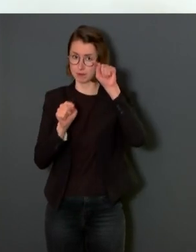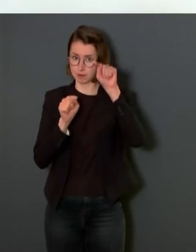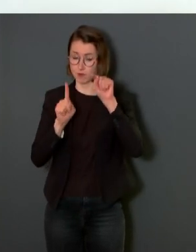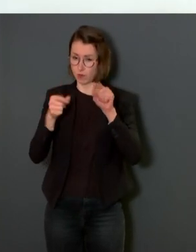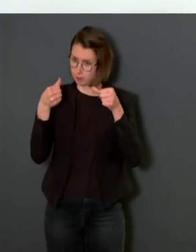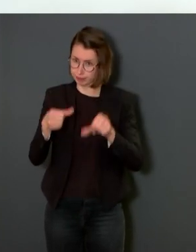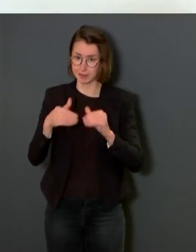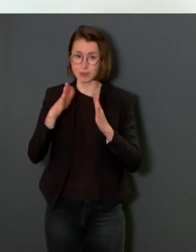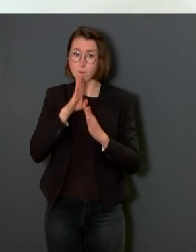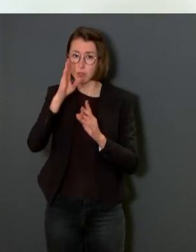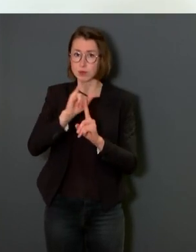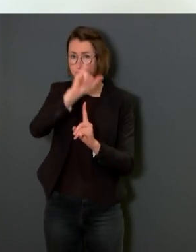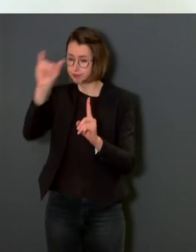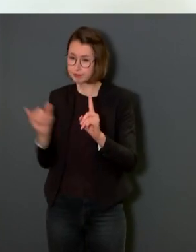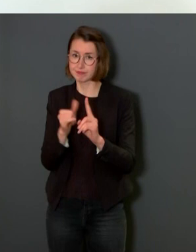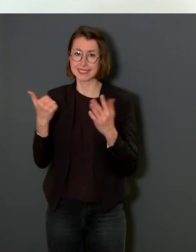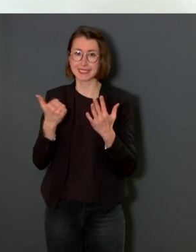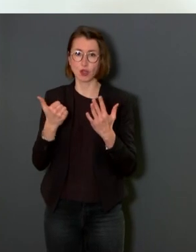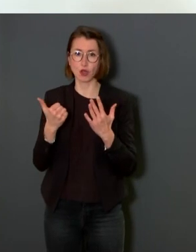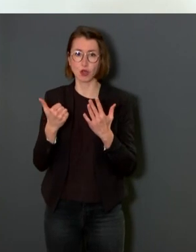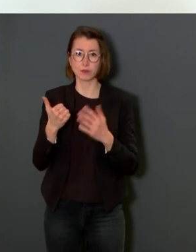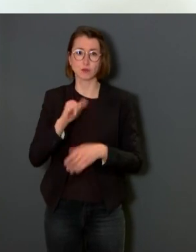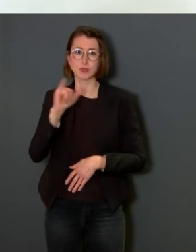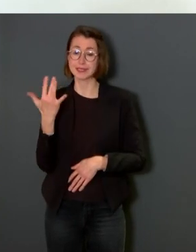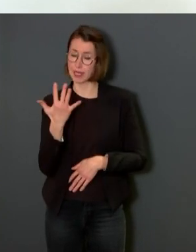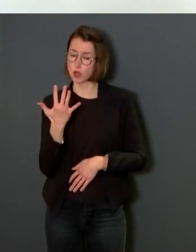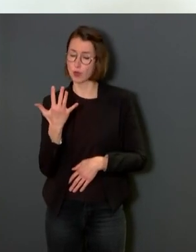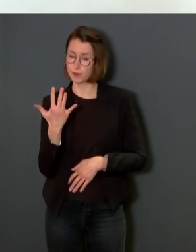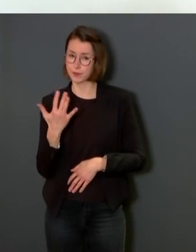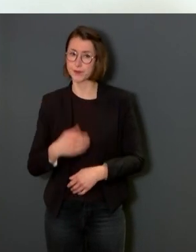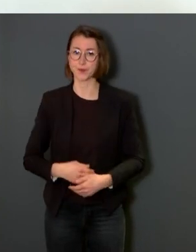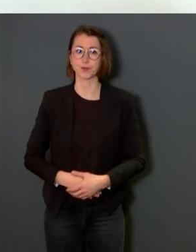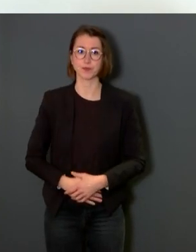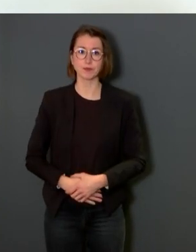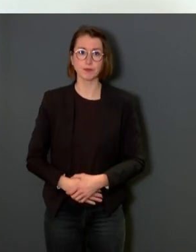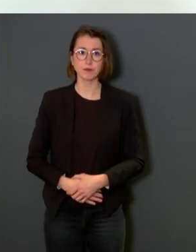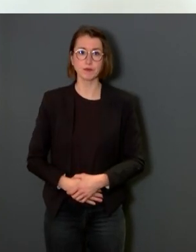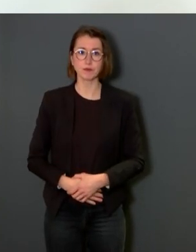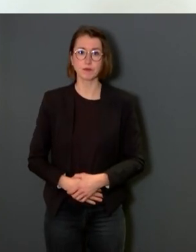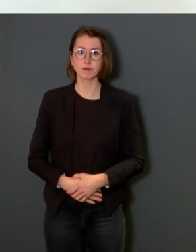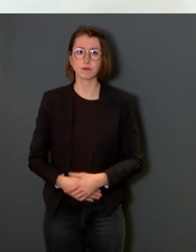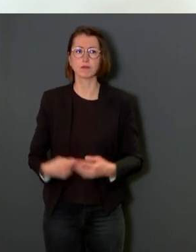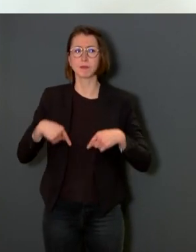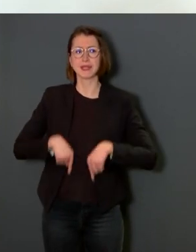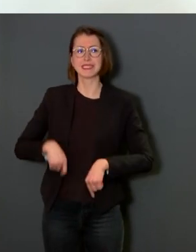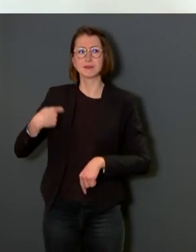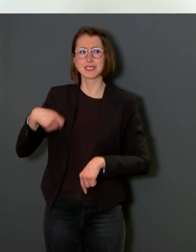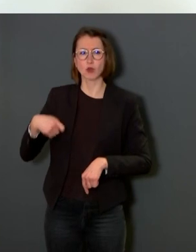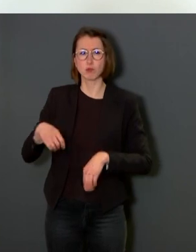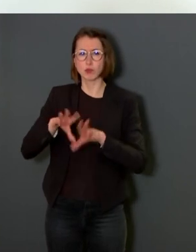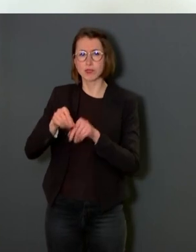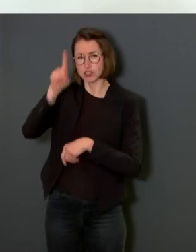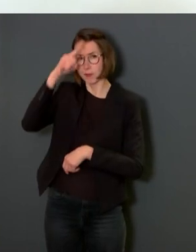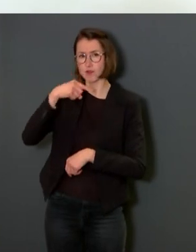pense que mon collègue, le ministre-président de la communauté germanophone, et dans le même état d'esprit, mais